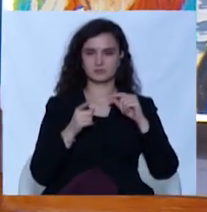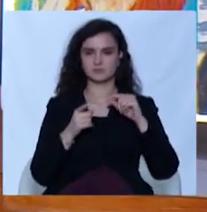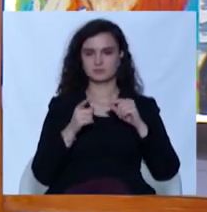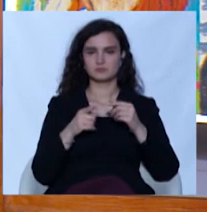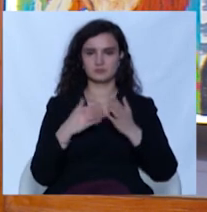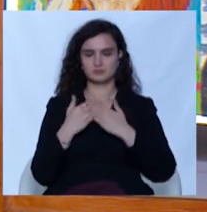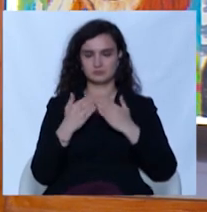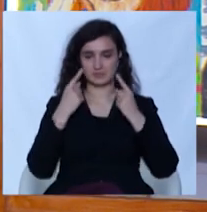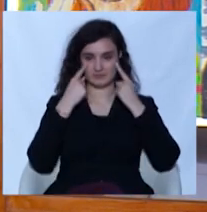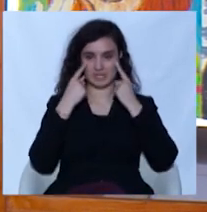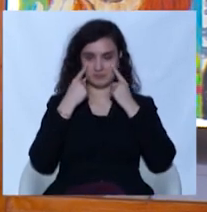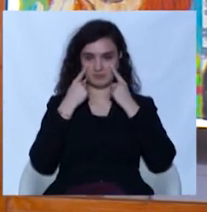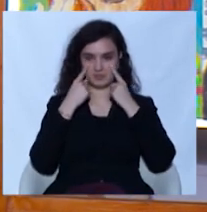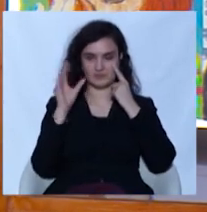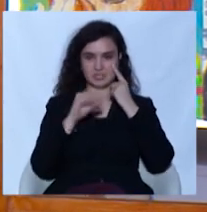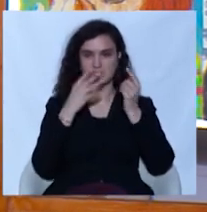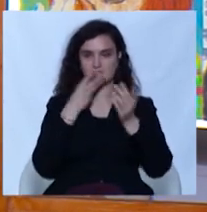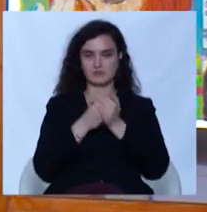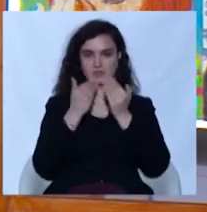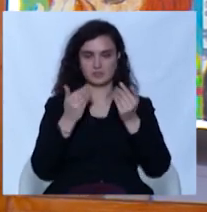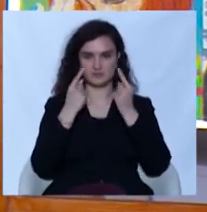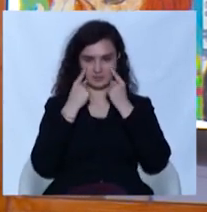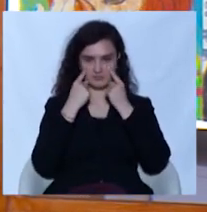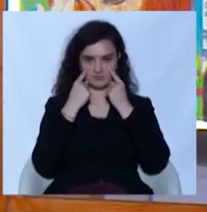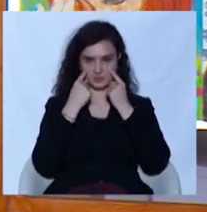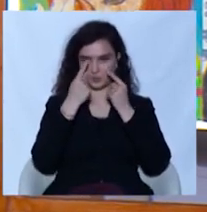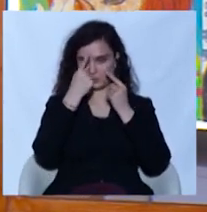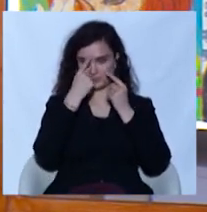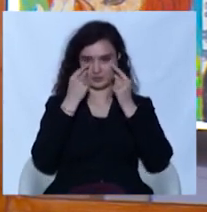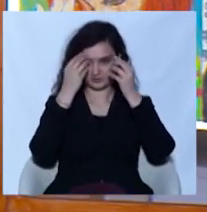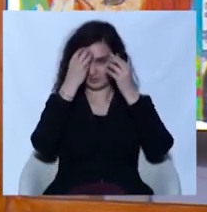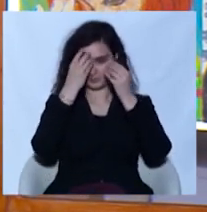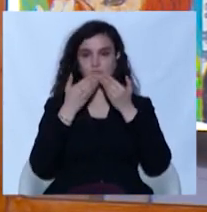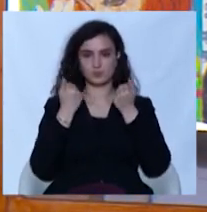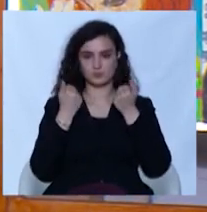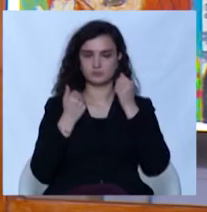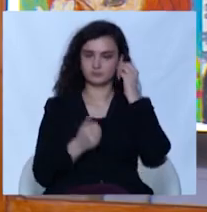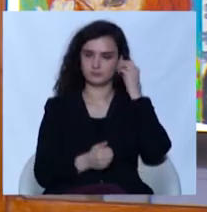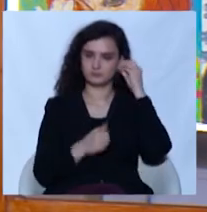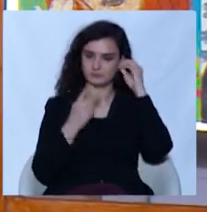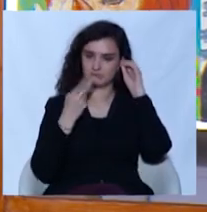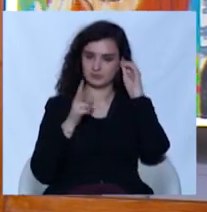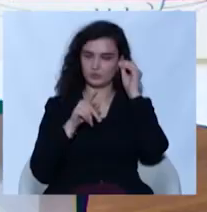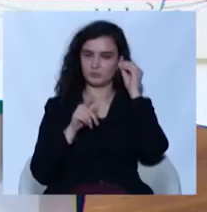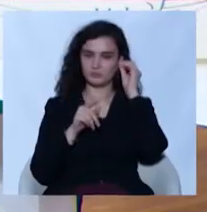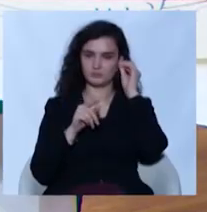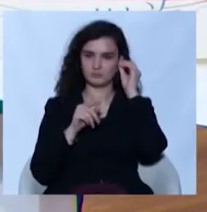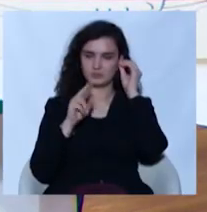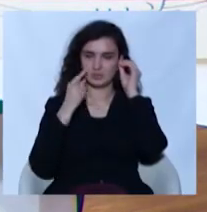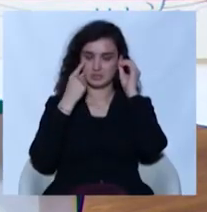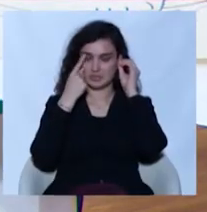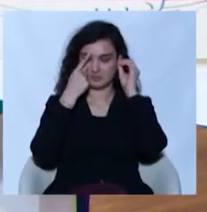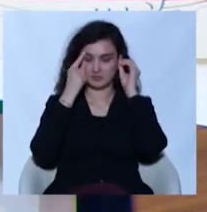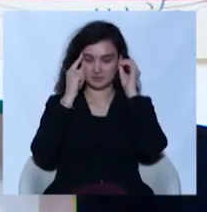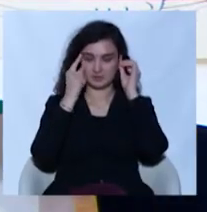დაუშვათ თვალები. ყველას თავის ადგილზე გვაქვს, ხო? შულზე თვალი არავის არ აქვს, არა? ამიტომ და წარბის ქვეშ